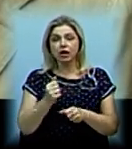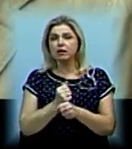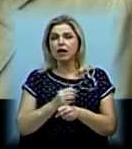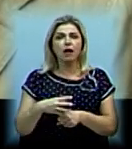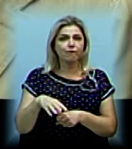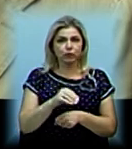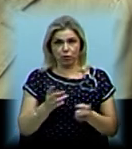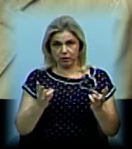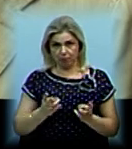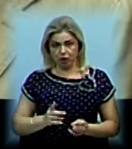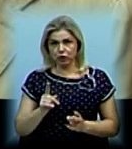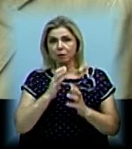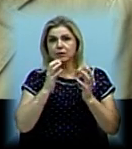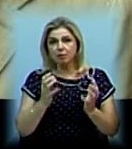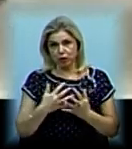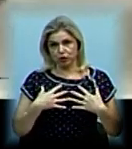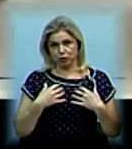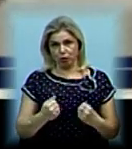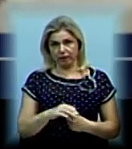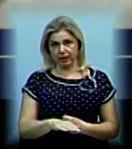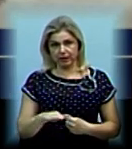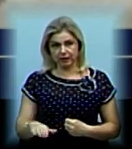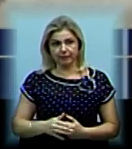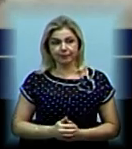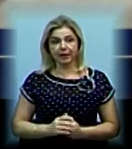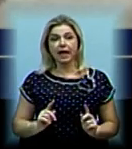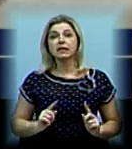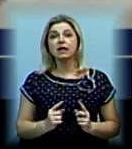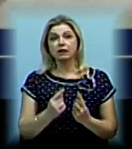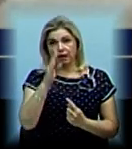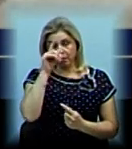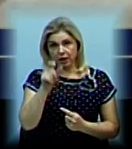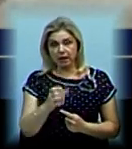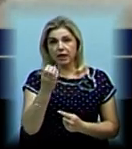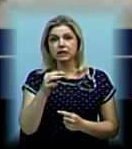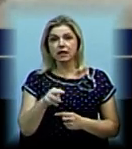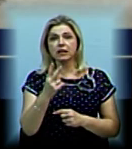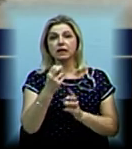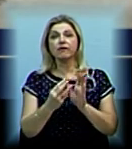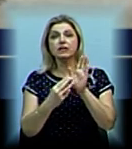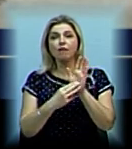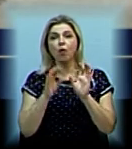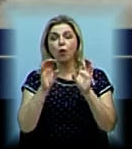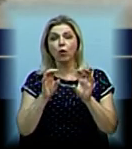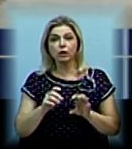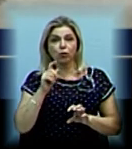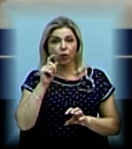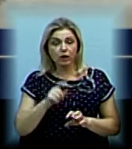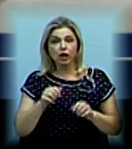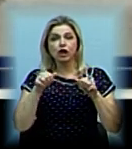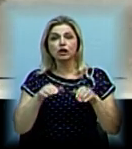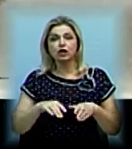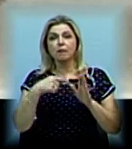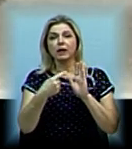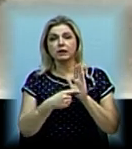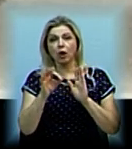необхідне для того, щоб зберегти здоров'я дітей. Зумисник затриманий в порядку статті 208 Кримінального процесуального кодексу України. Вирішується питання